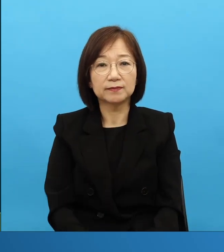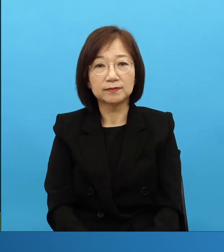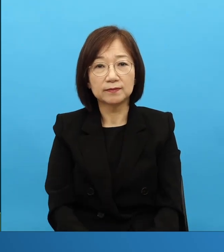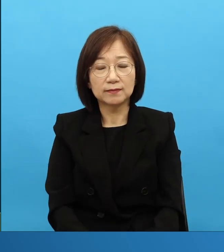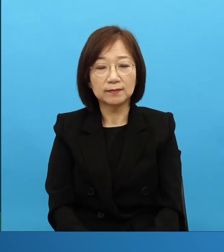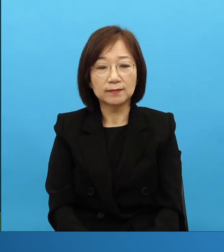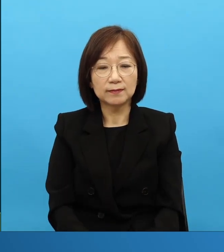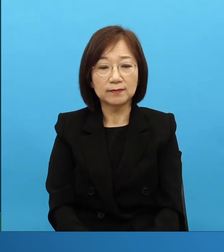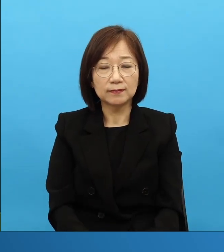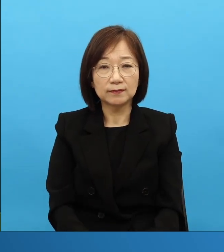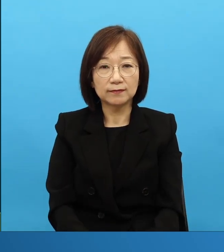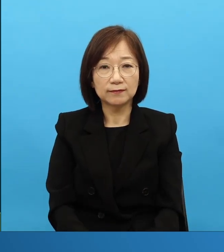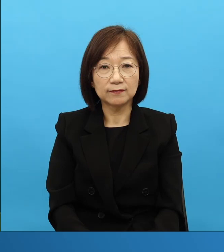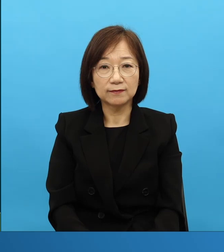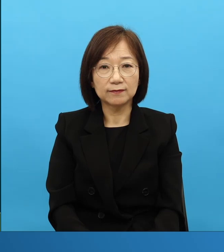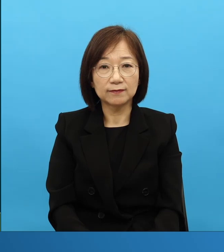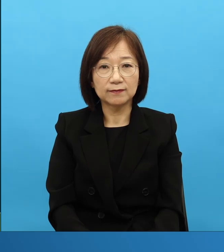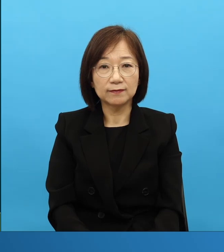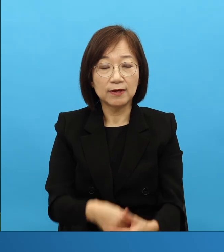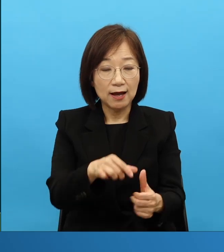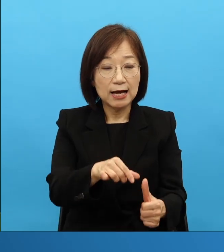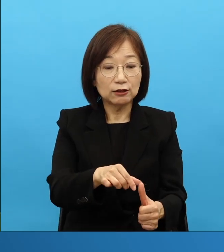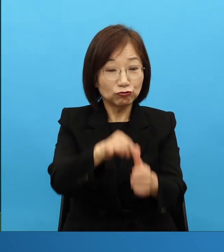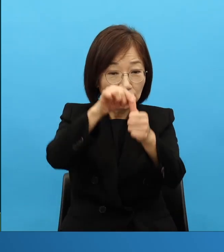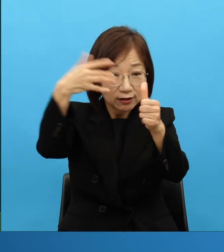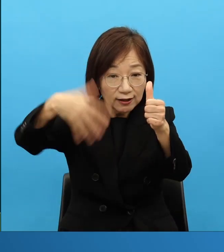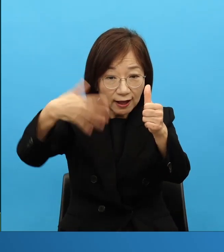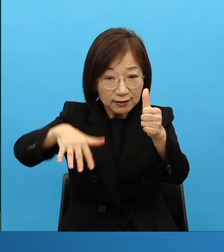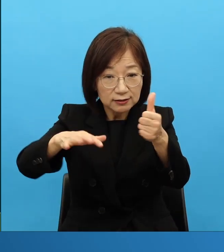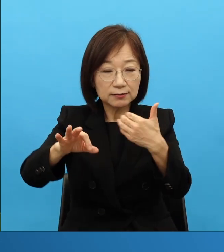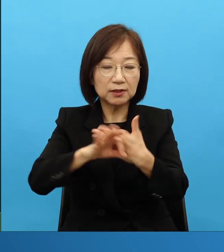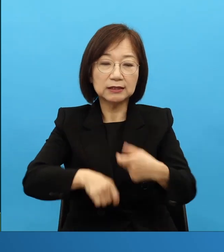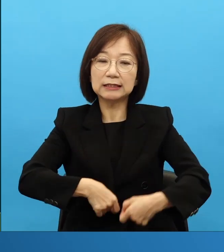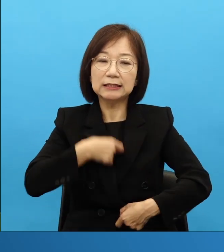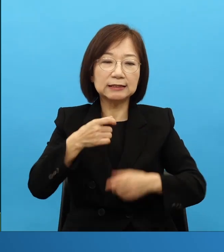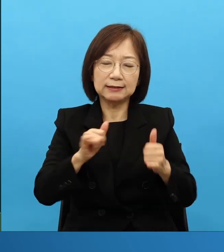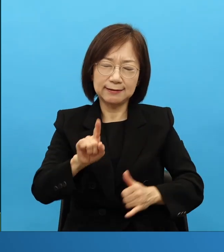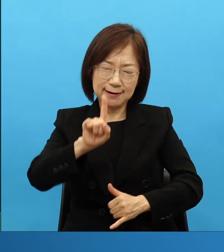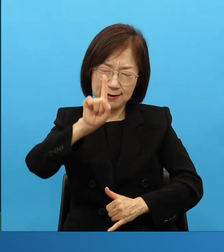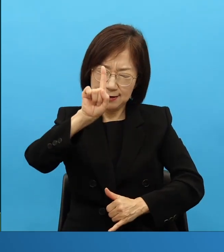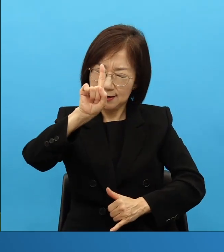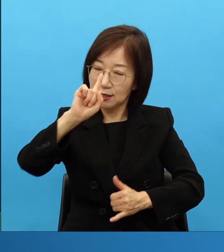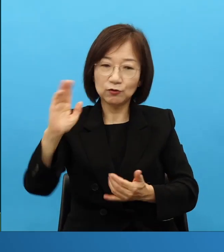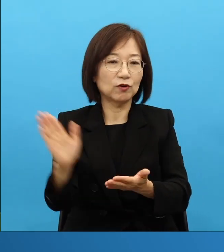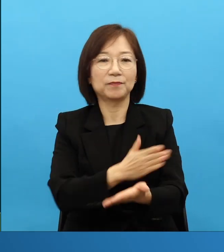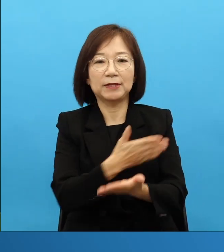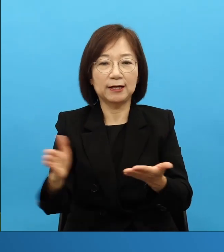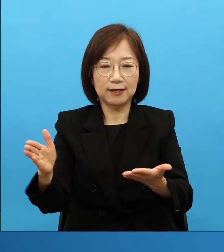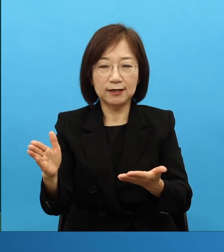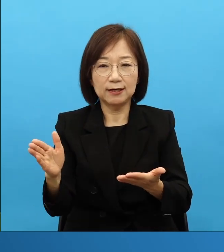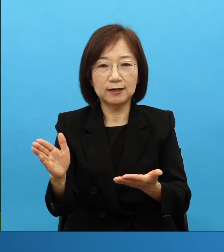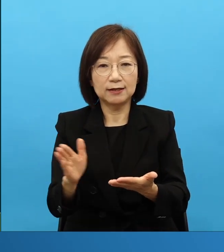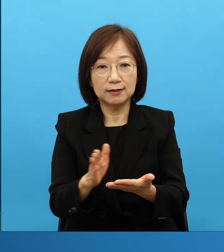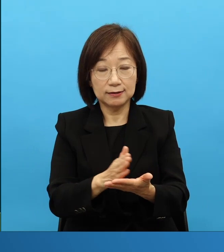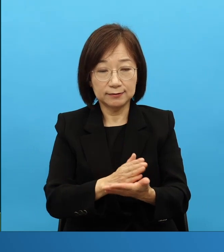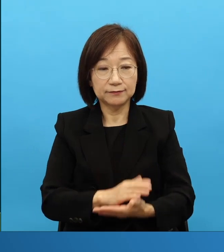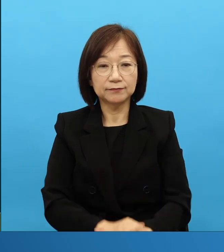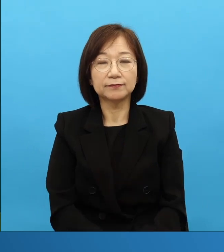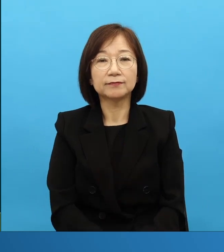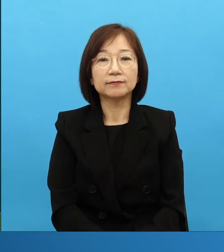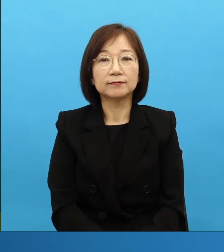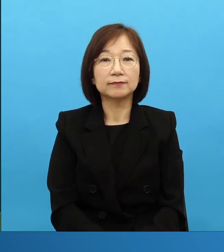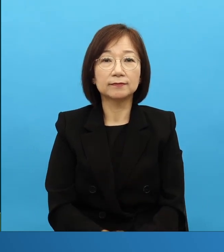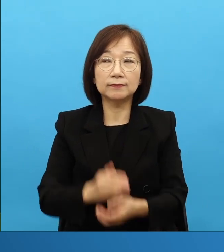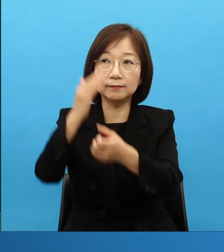구원받지 못하면 오늘 10절에 의인은 없고 하나도 없어. And if you don't receive salvation, there's no one righteous, not even one. 하나님이